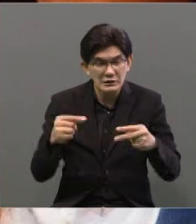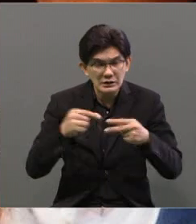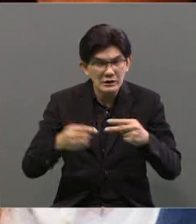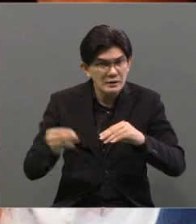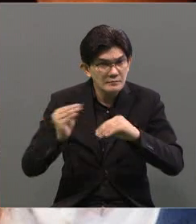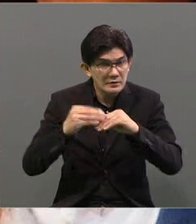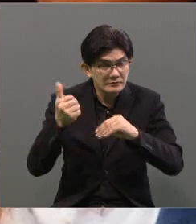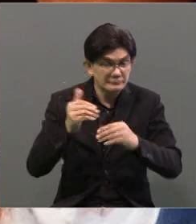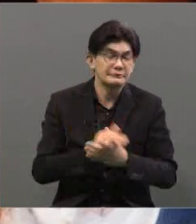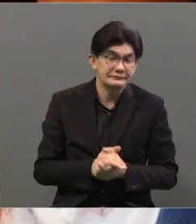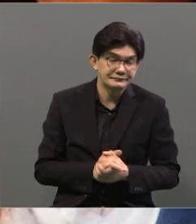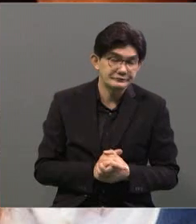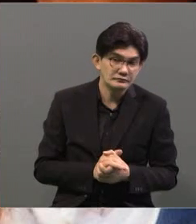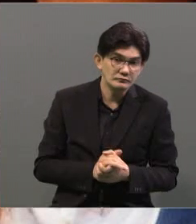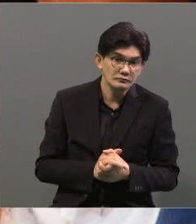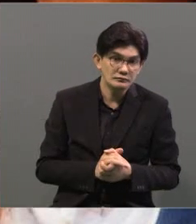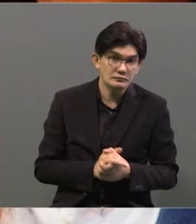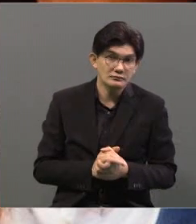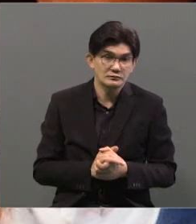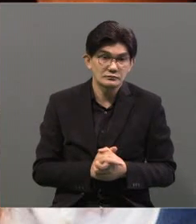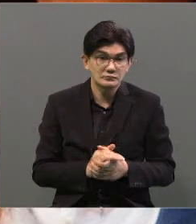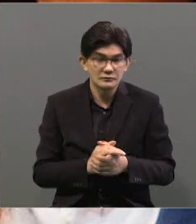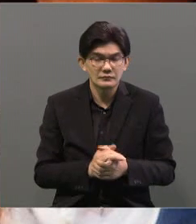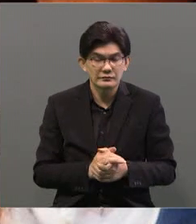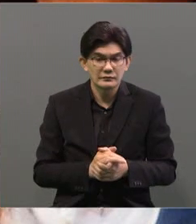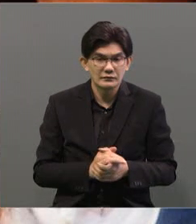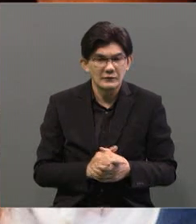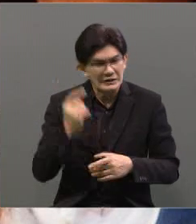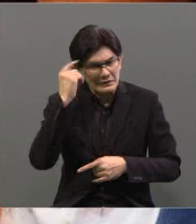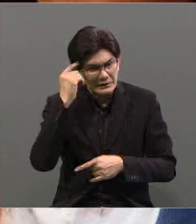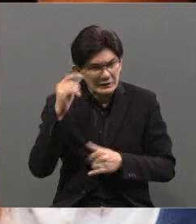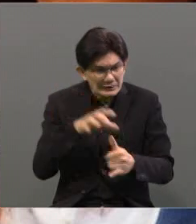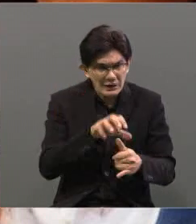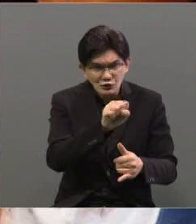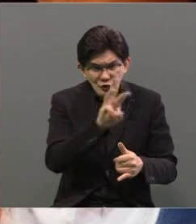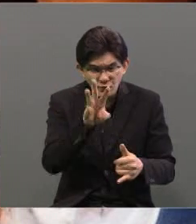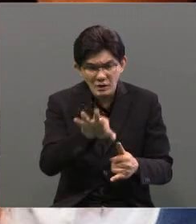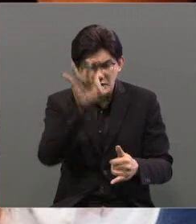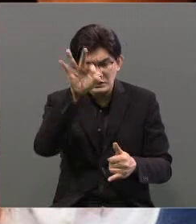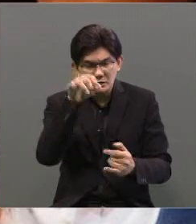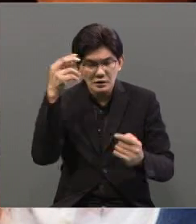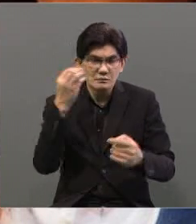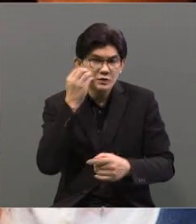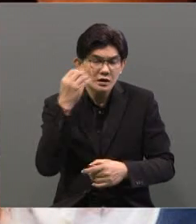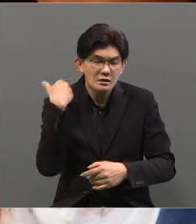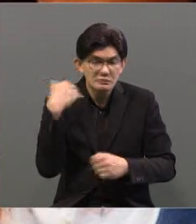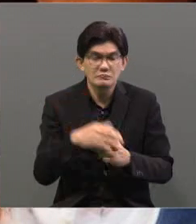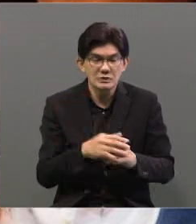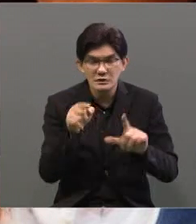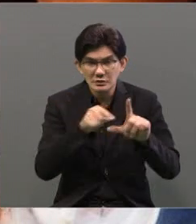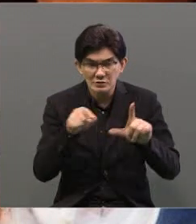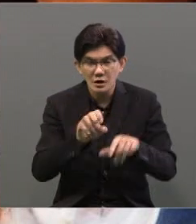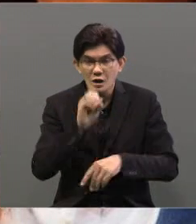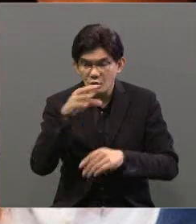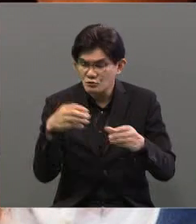ได้คะแนนเสียงเพิ่มเติมขึ้นมานะครับหรือมีอีกบางความเห็นบอกว่าควรกดดันสวให้เลือกในทิศทางหรือให้พรรคก้าวไกล